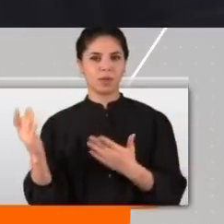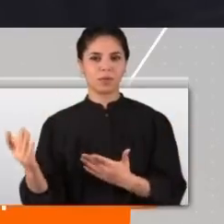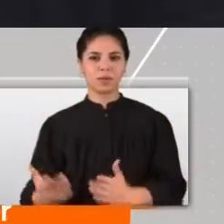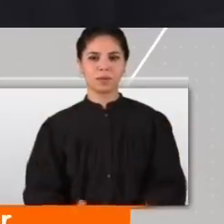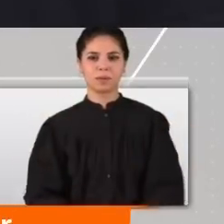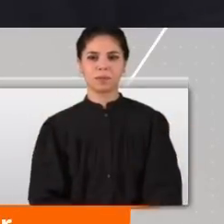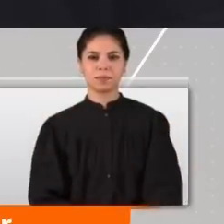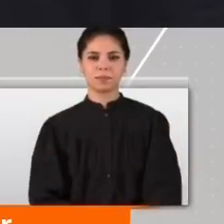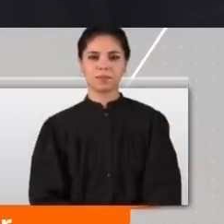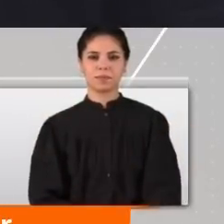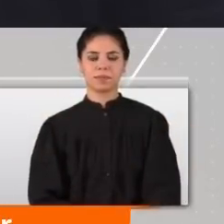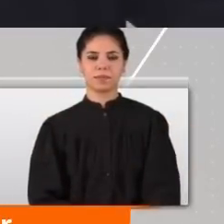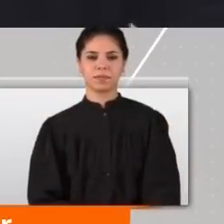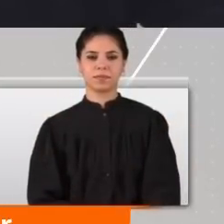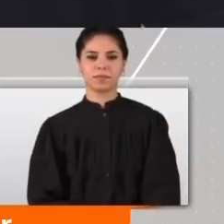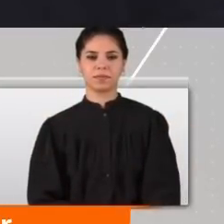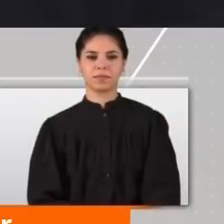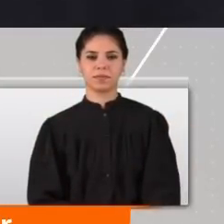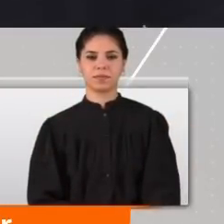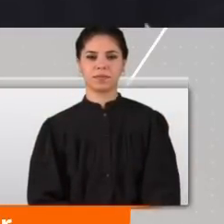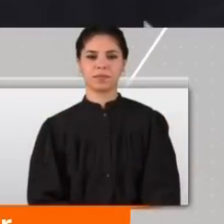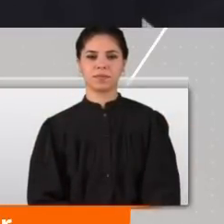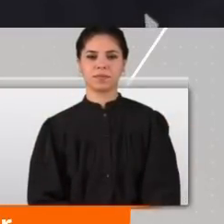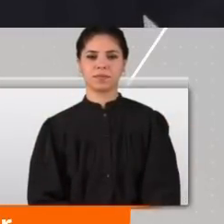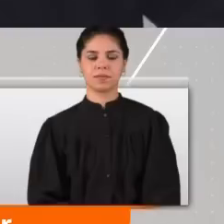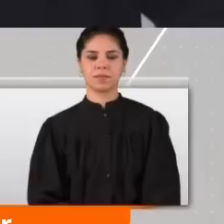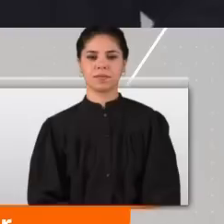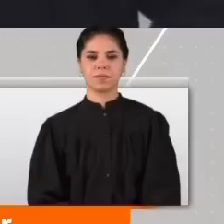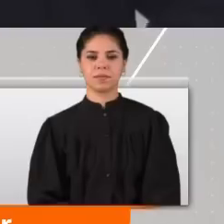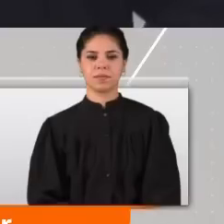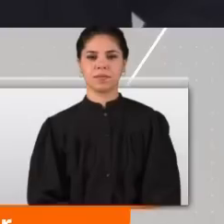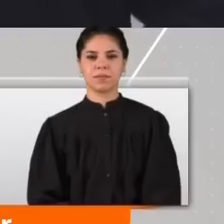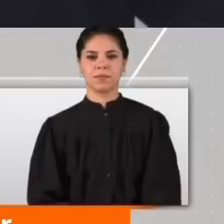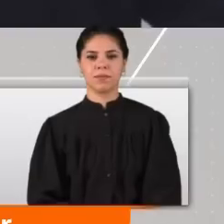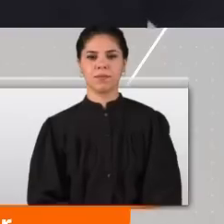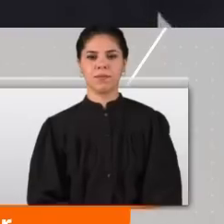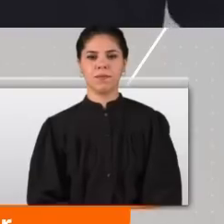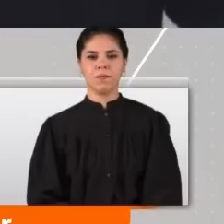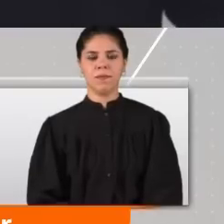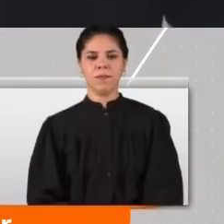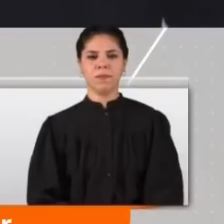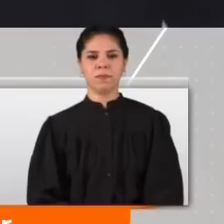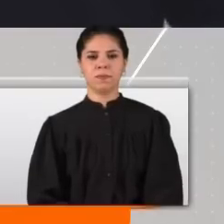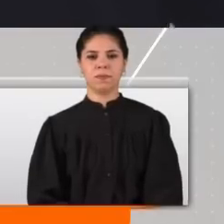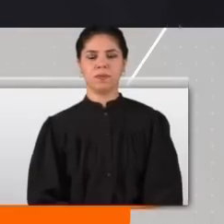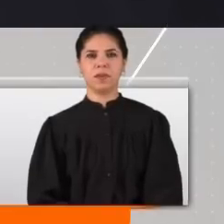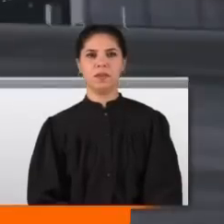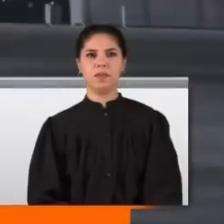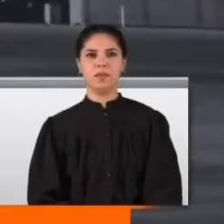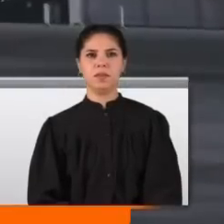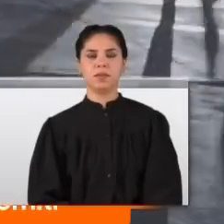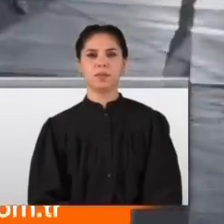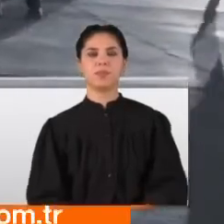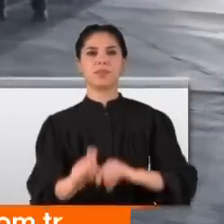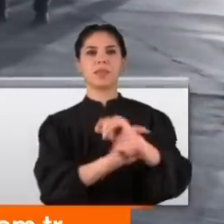savaş uçağımız Bayraktar Kızıl Elma sistem tanımlama uçuşunu başarıyla tamamladı. Vatanımıza, milletimize hayırlı uğurlu olsun.